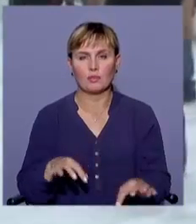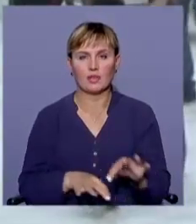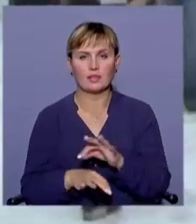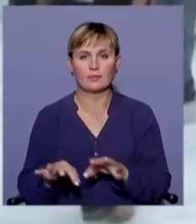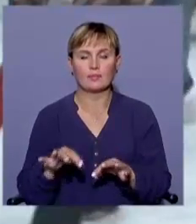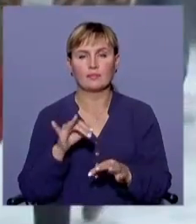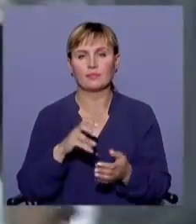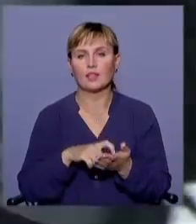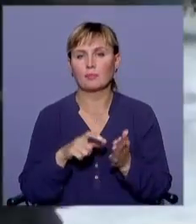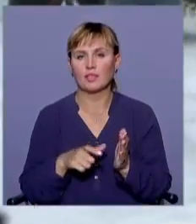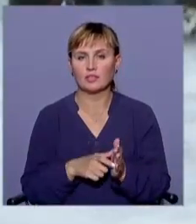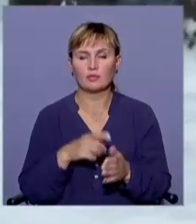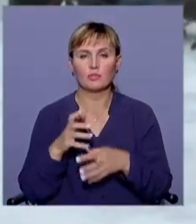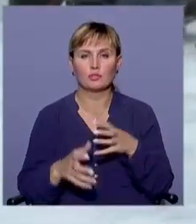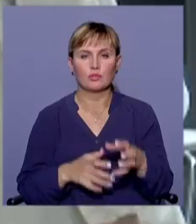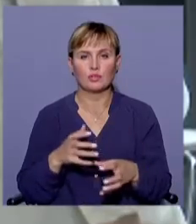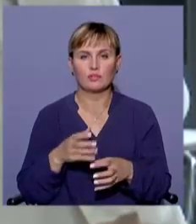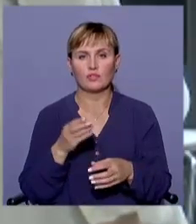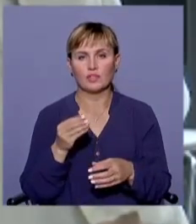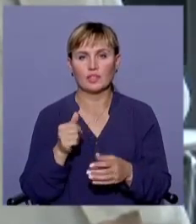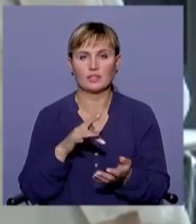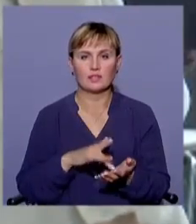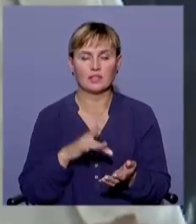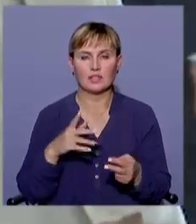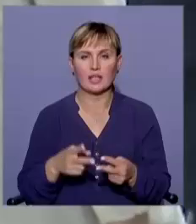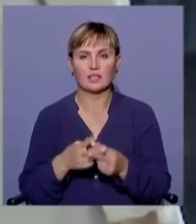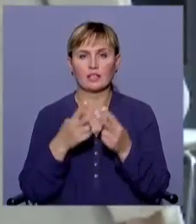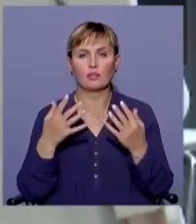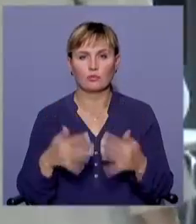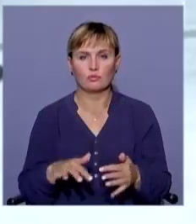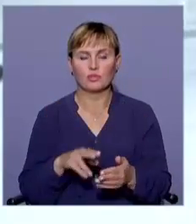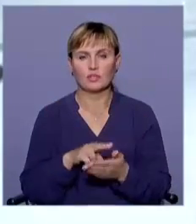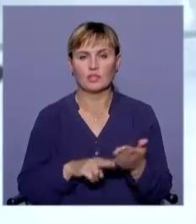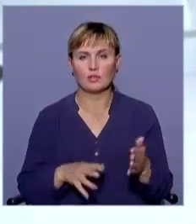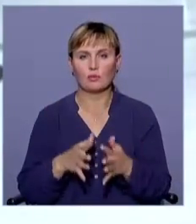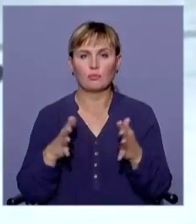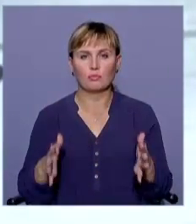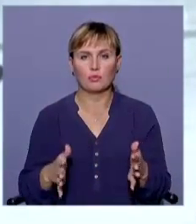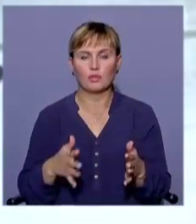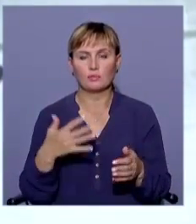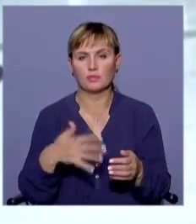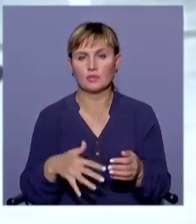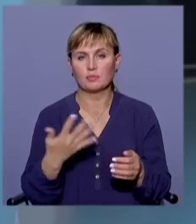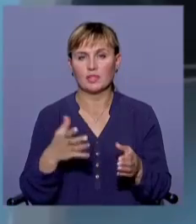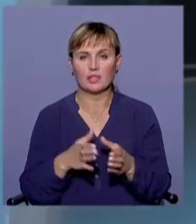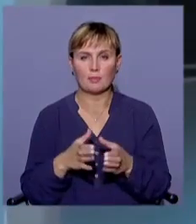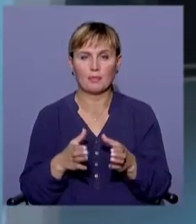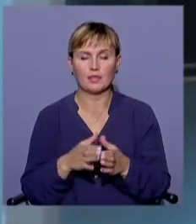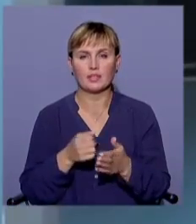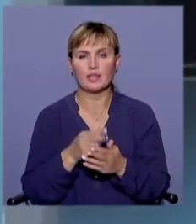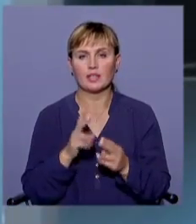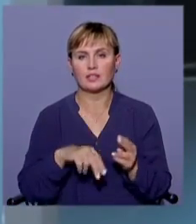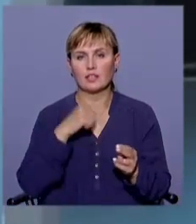Кстати, на площадке Международного финансового центра «Астана» уже зарегистрировались более 55 компаний. До